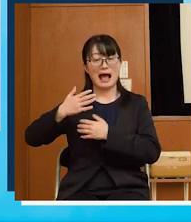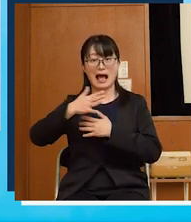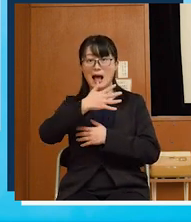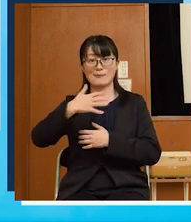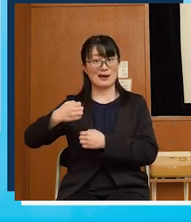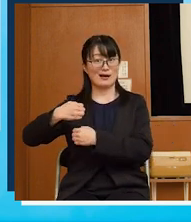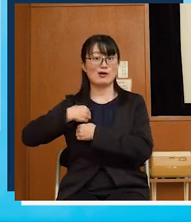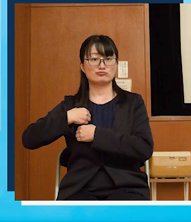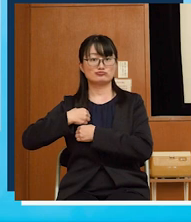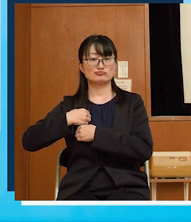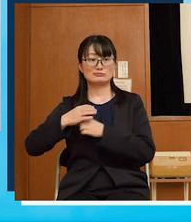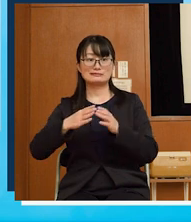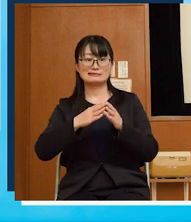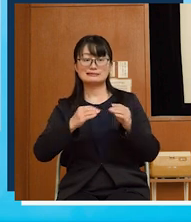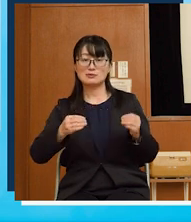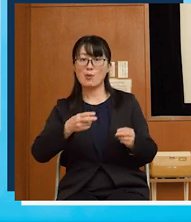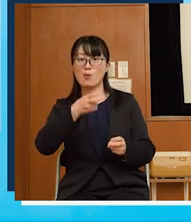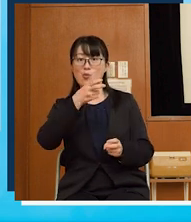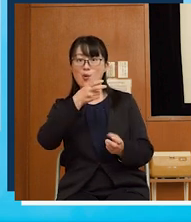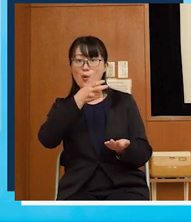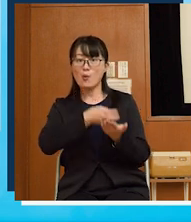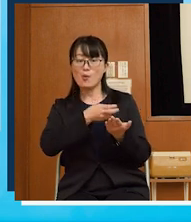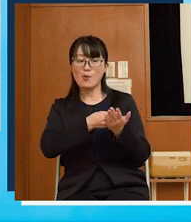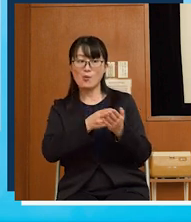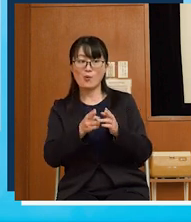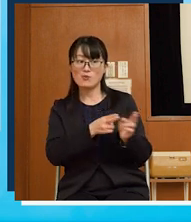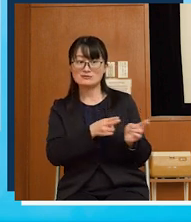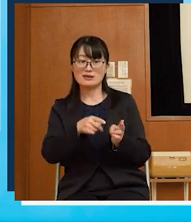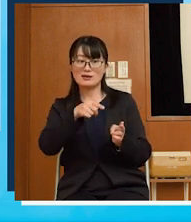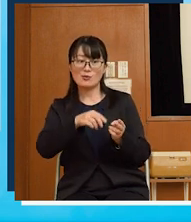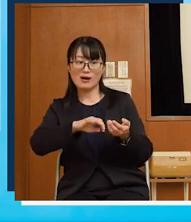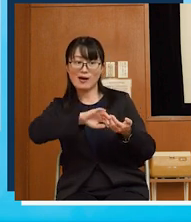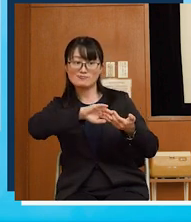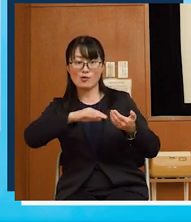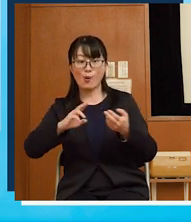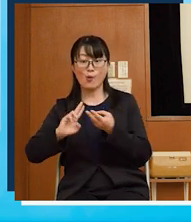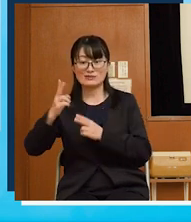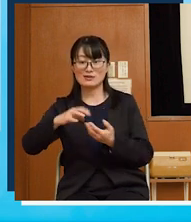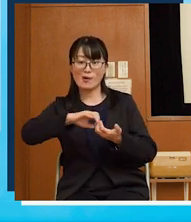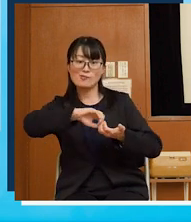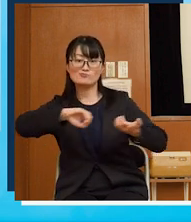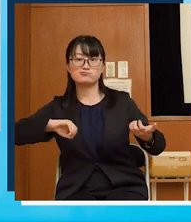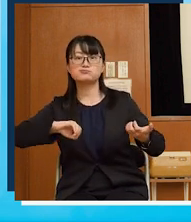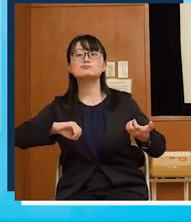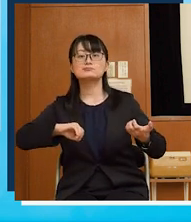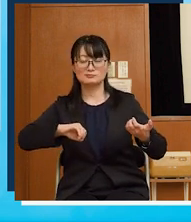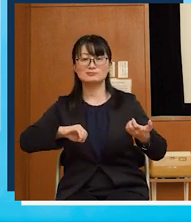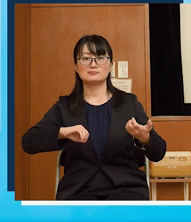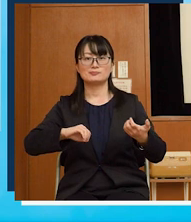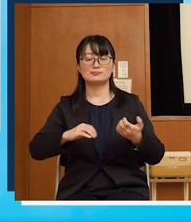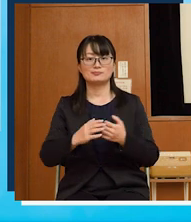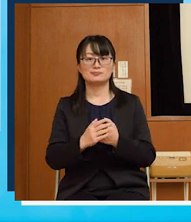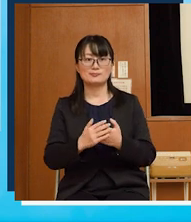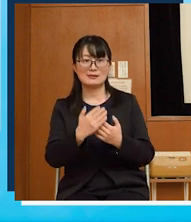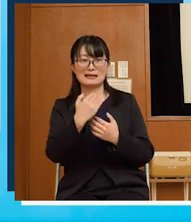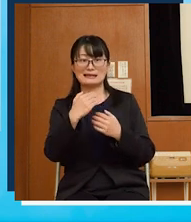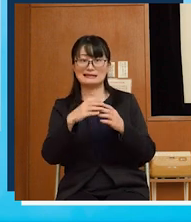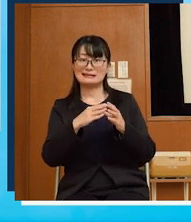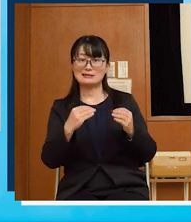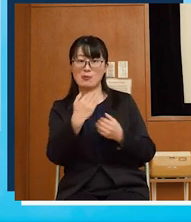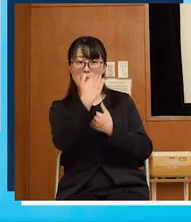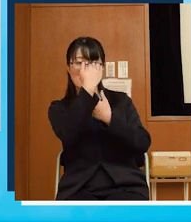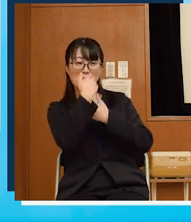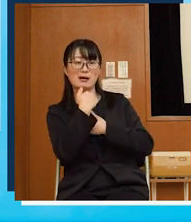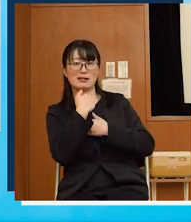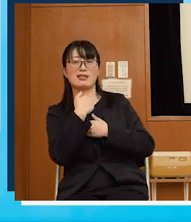まず日本の法制度から切り離されましたえその後え日本の法ではですね敗戦のうにえ大日本